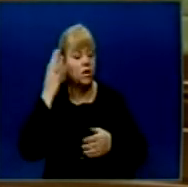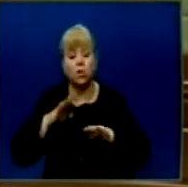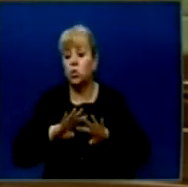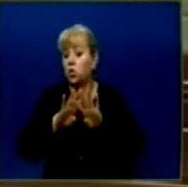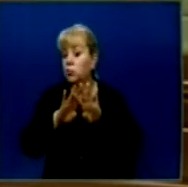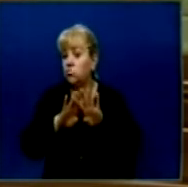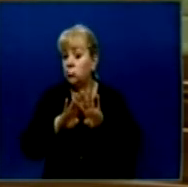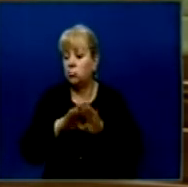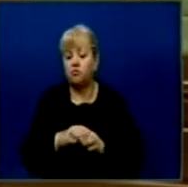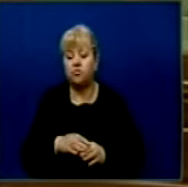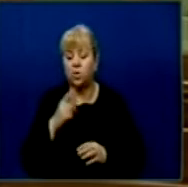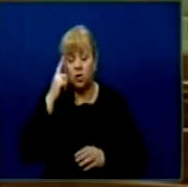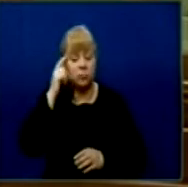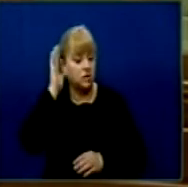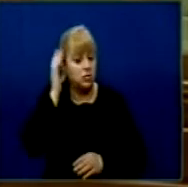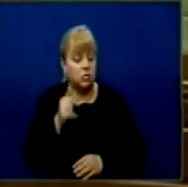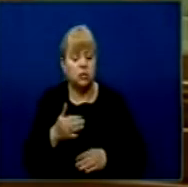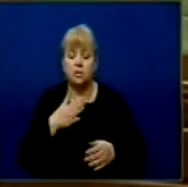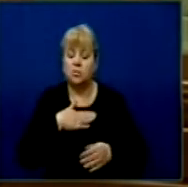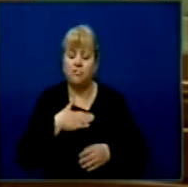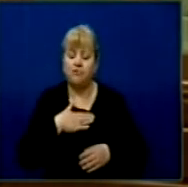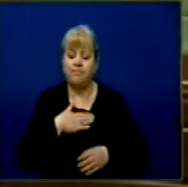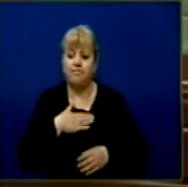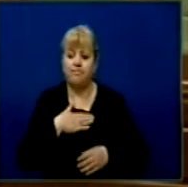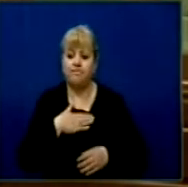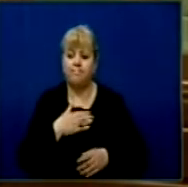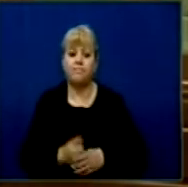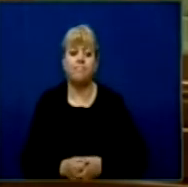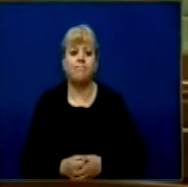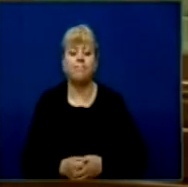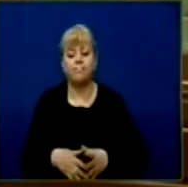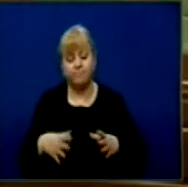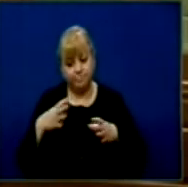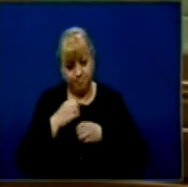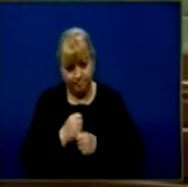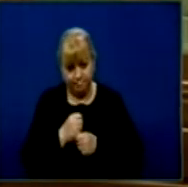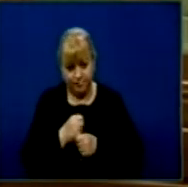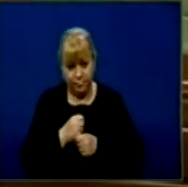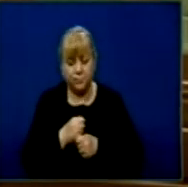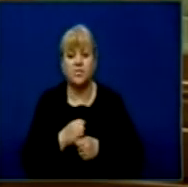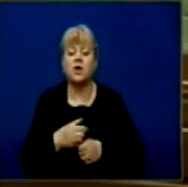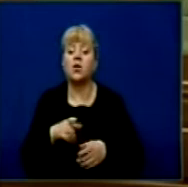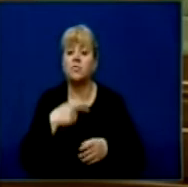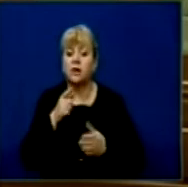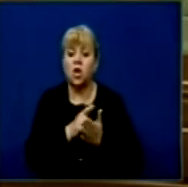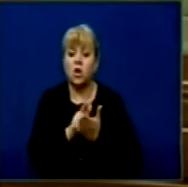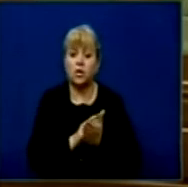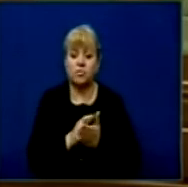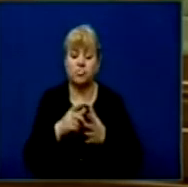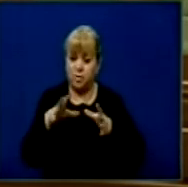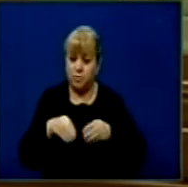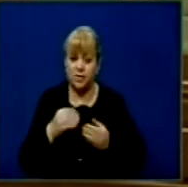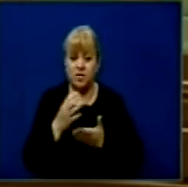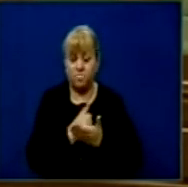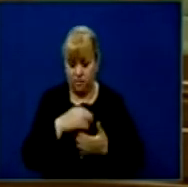kryeministrit, në mbetet të përfundojnë që janë masa ad hoc për të blerë një paqe sociale në kohë të caktuar dhe për të arritur një përfitim